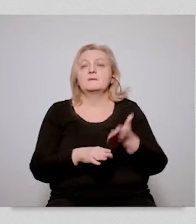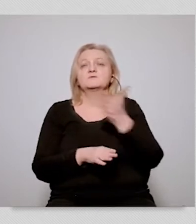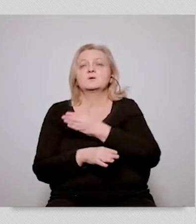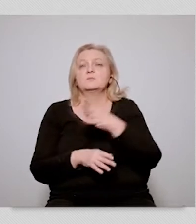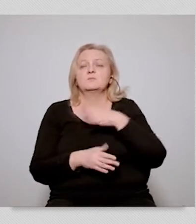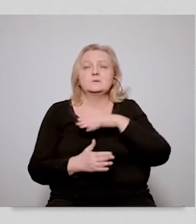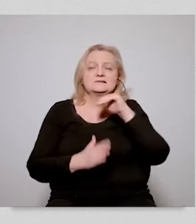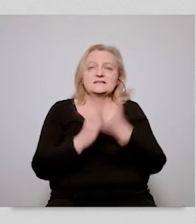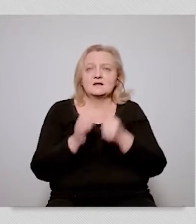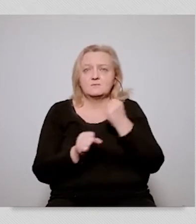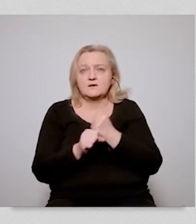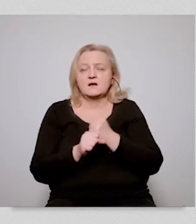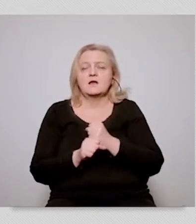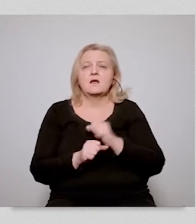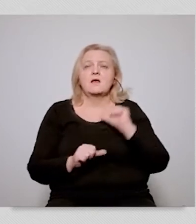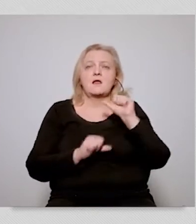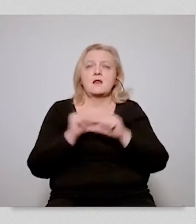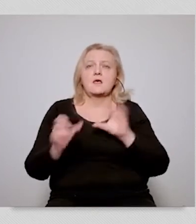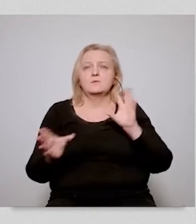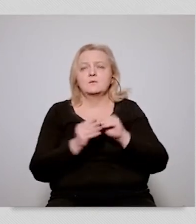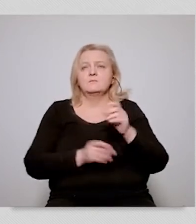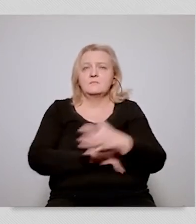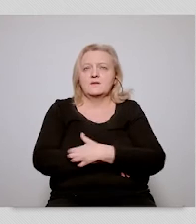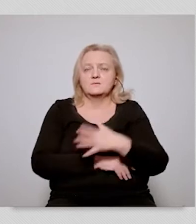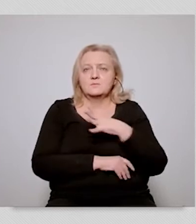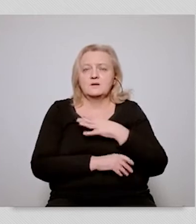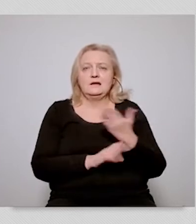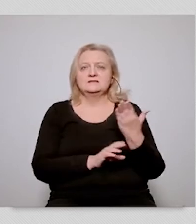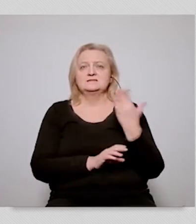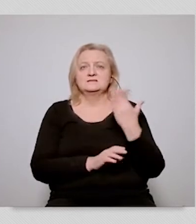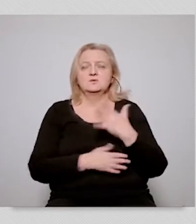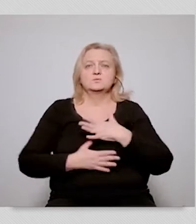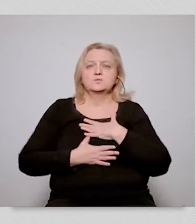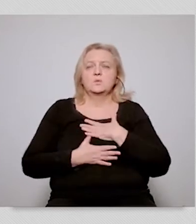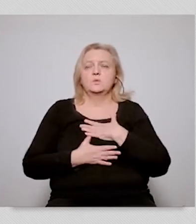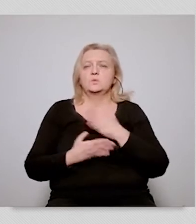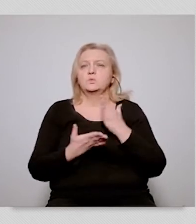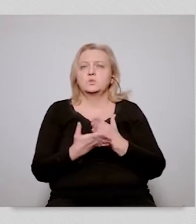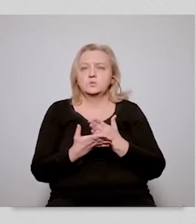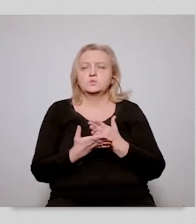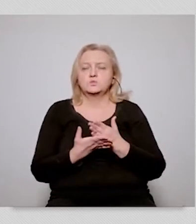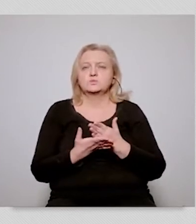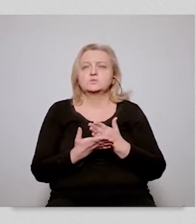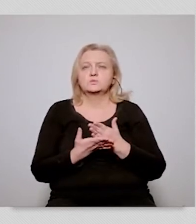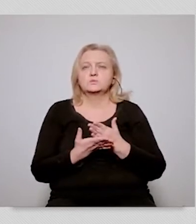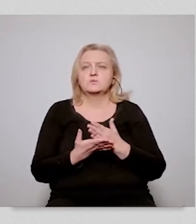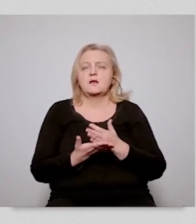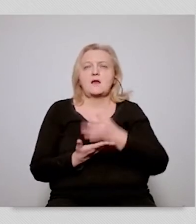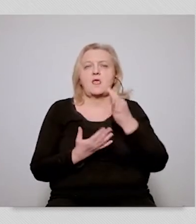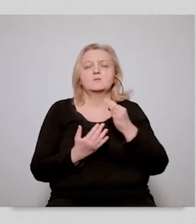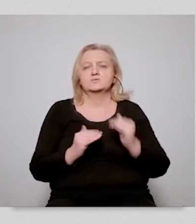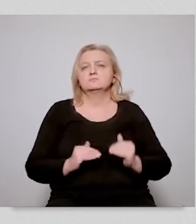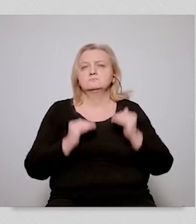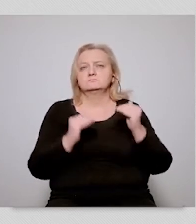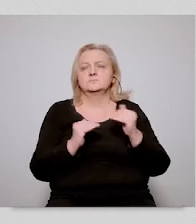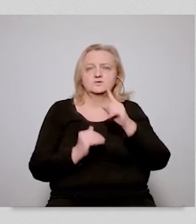stracili pracę, przez długie lata cierpieli biedę i dopiero od niedawna jakby weszli w lepszy obiekt,